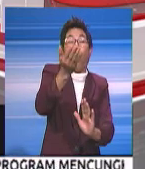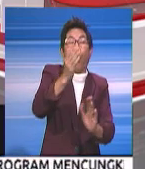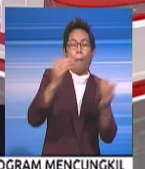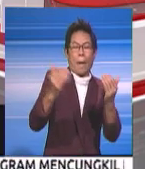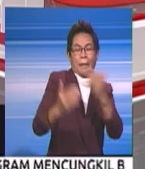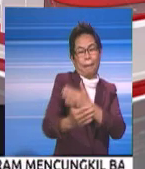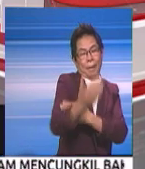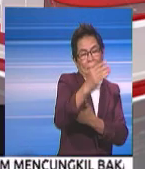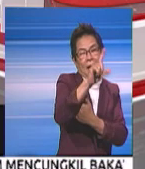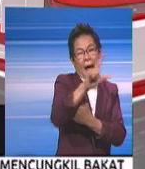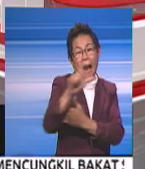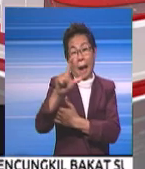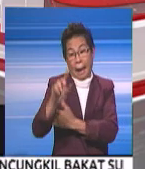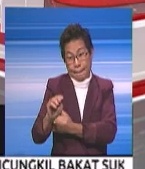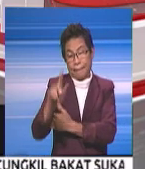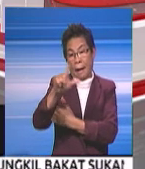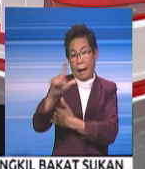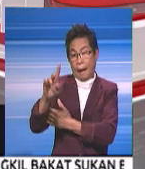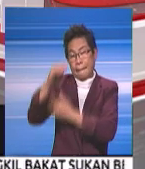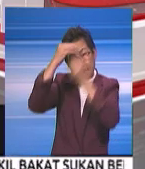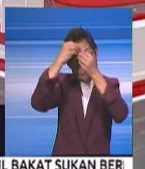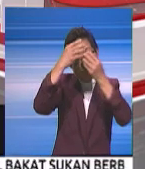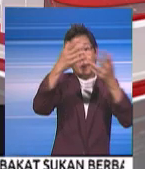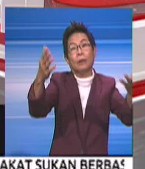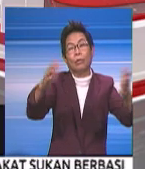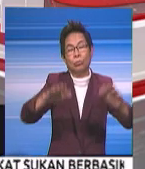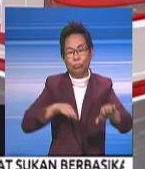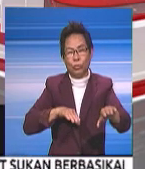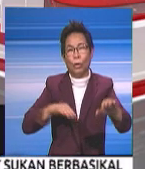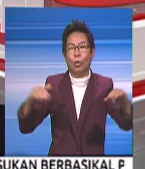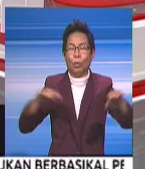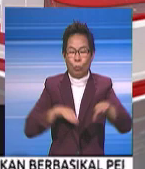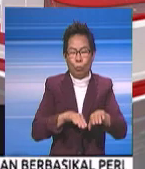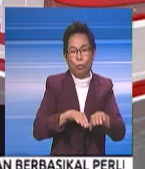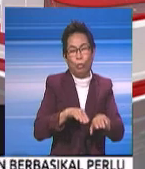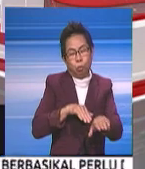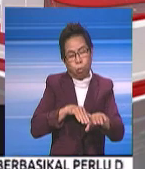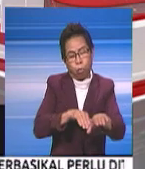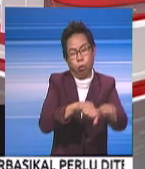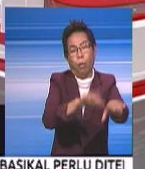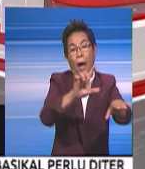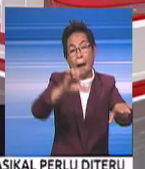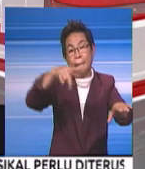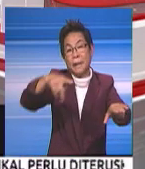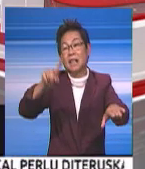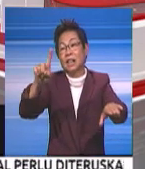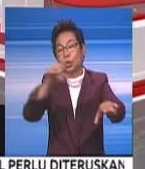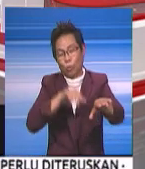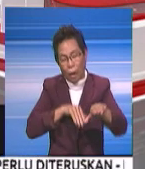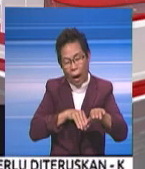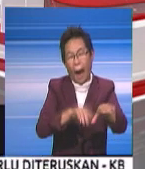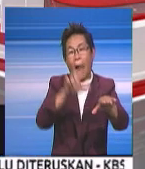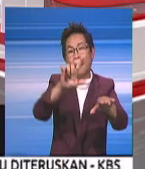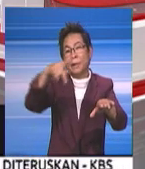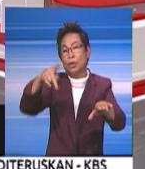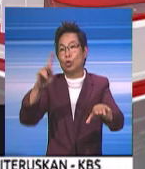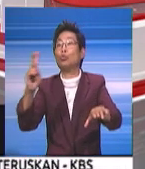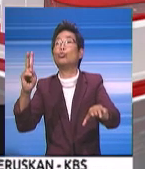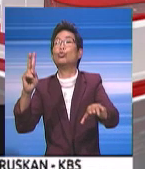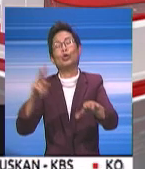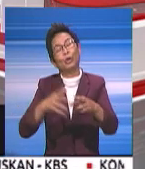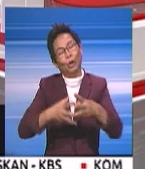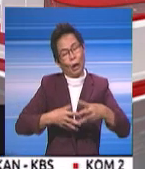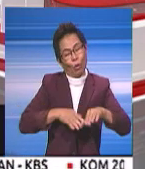Lembaga Lembu Raya Malaysia LLM memaklumkan aliran trafik di Lembu Raya Pantai Timur LPT1 dan LPT2 lancar